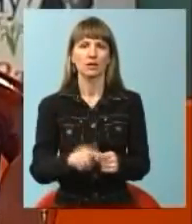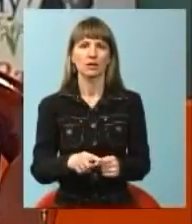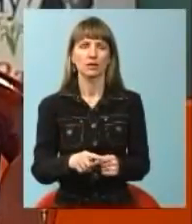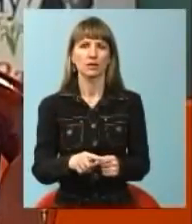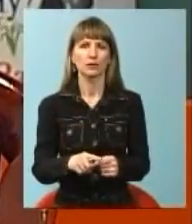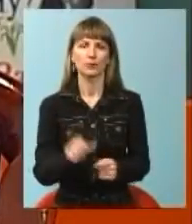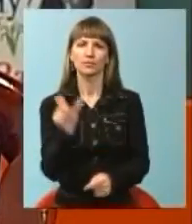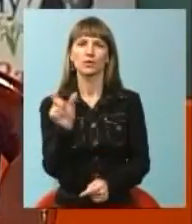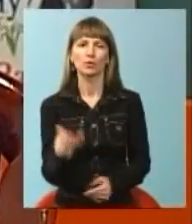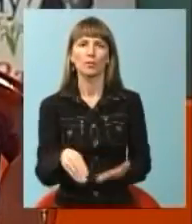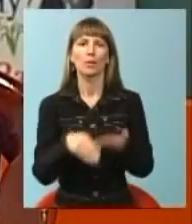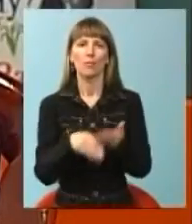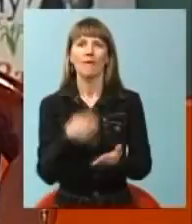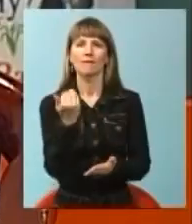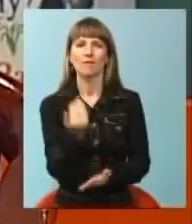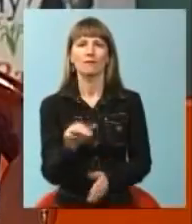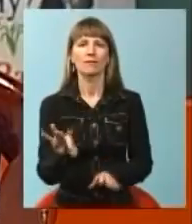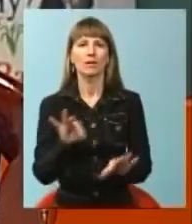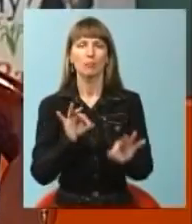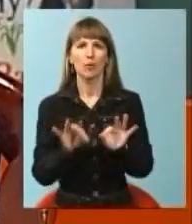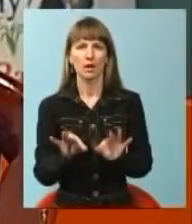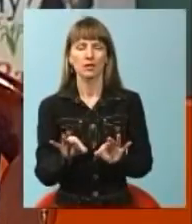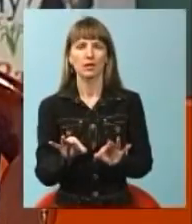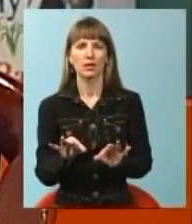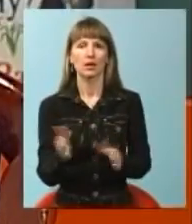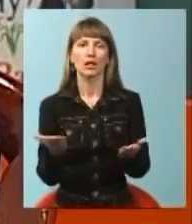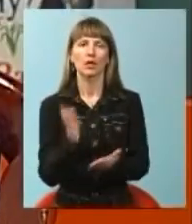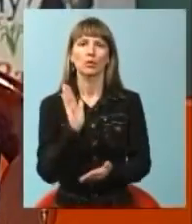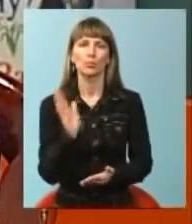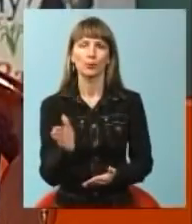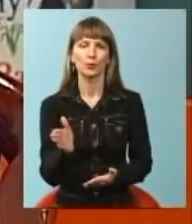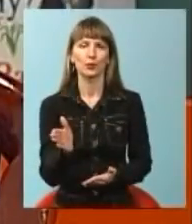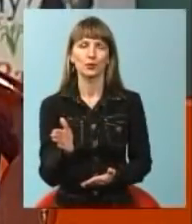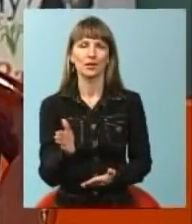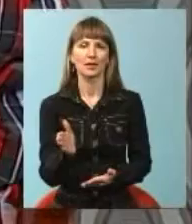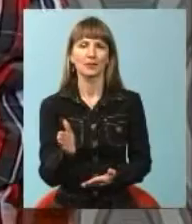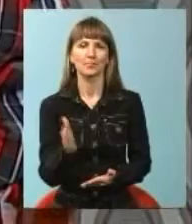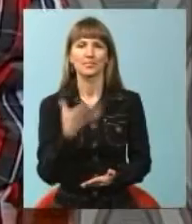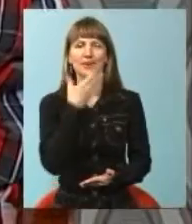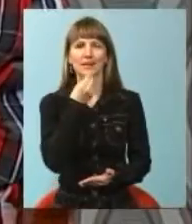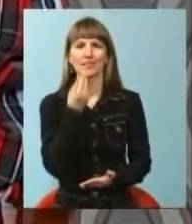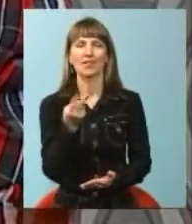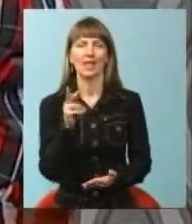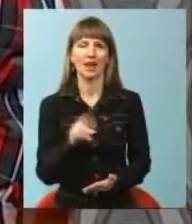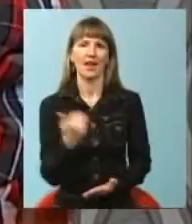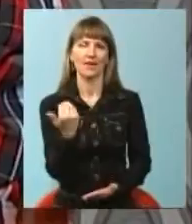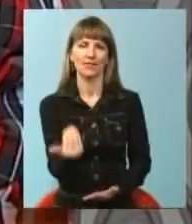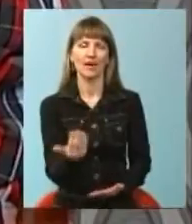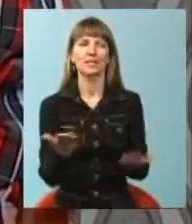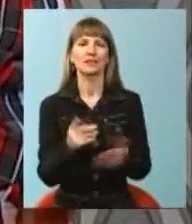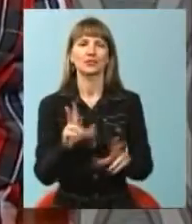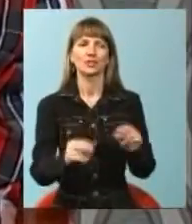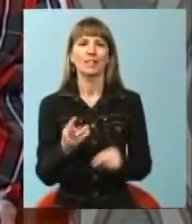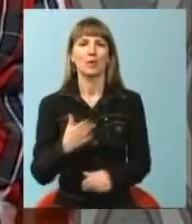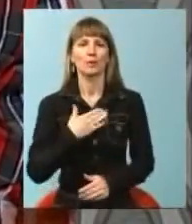І ця людина допоможе вам вибрати, який буде гарніший для вас. А як ти вважаєш,